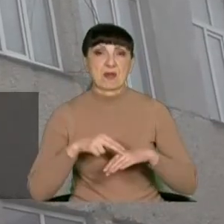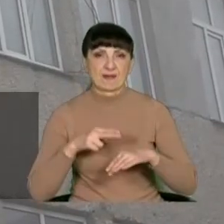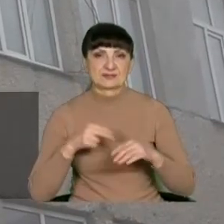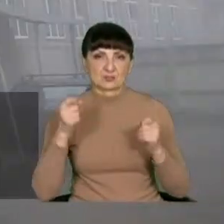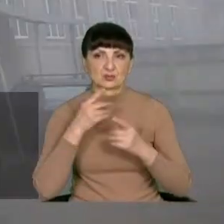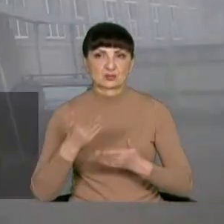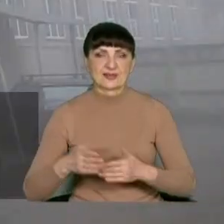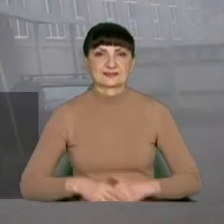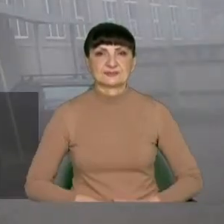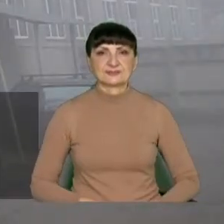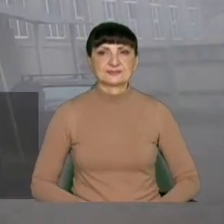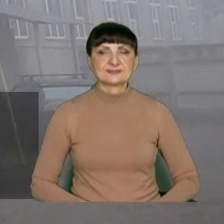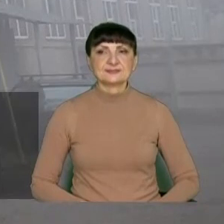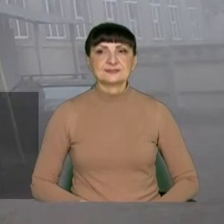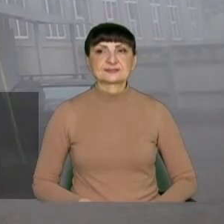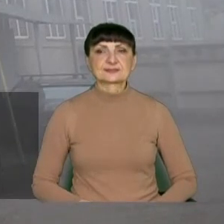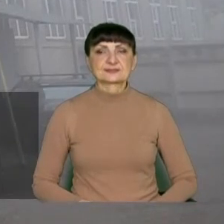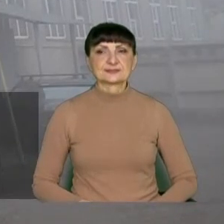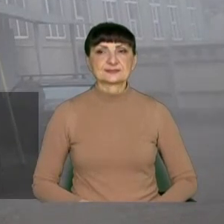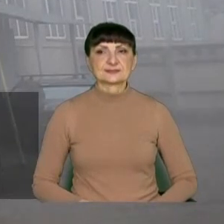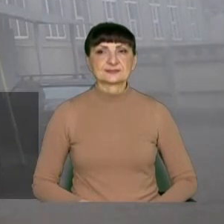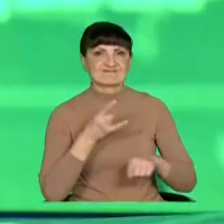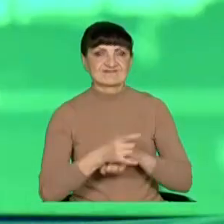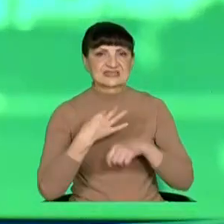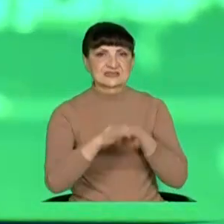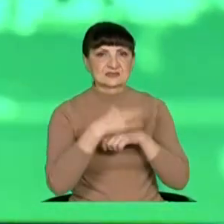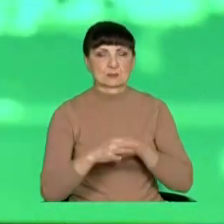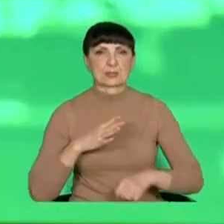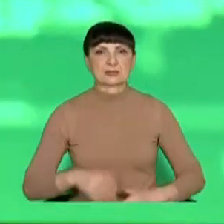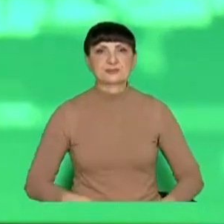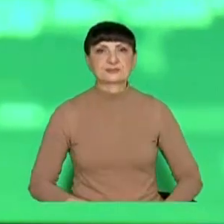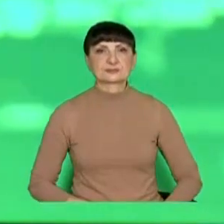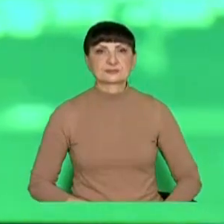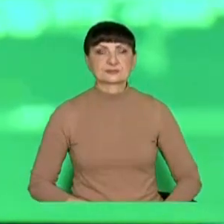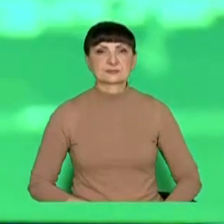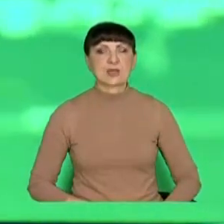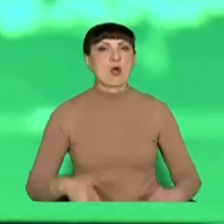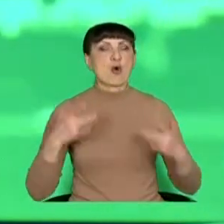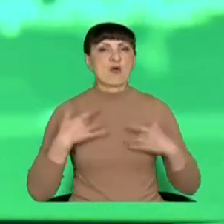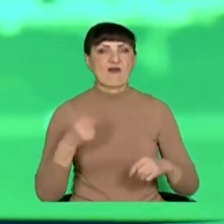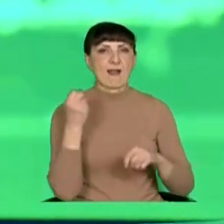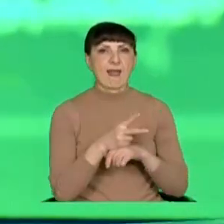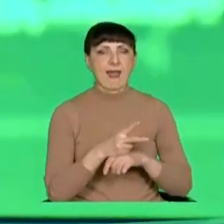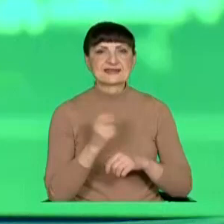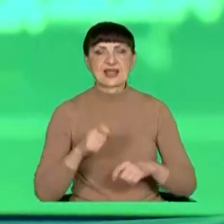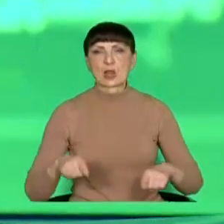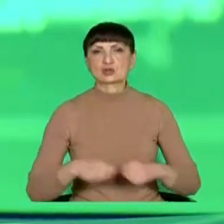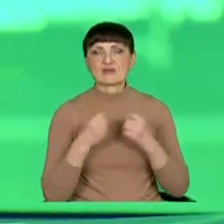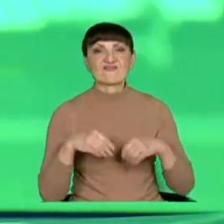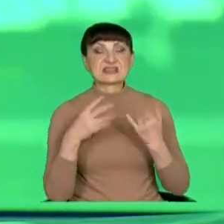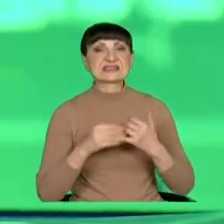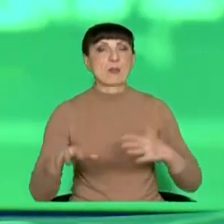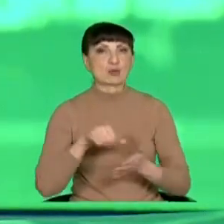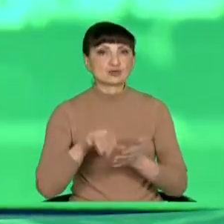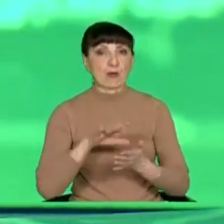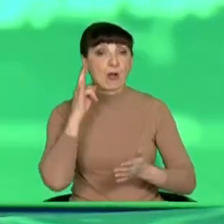Мирзалимова, Далия Насипова, Алибек Шантимар, Ганикалуов, телеканал «Алматы». Увольнять за нарушение по выдаче земельных участков